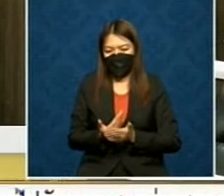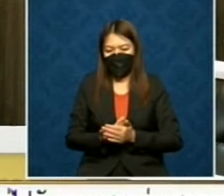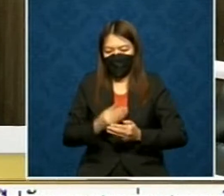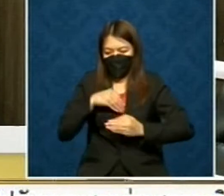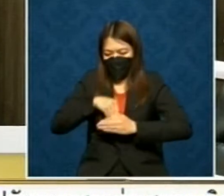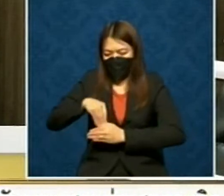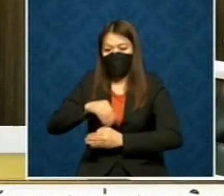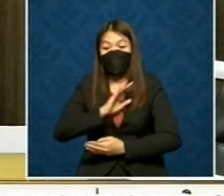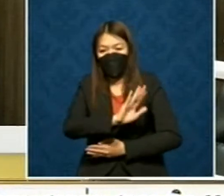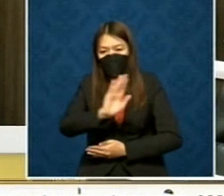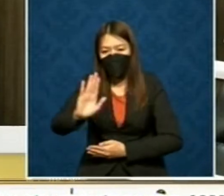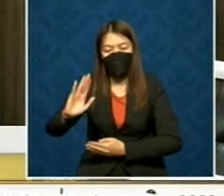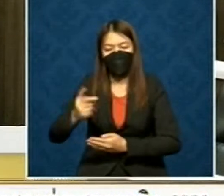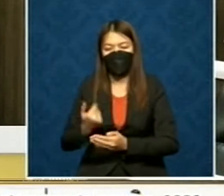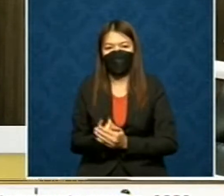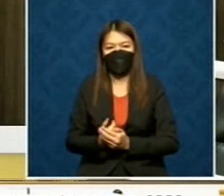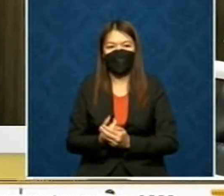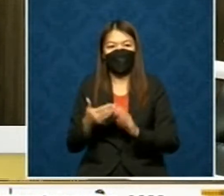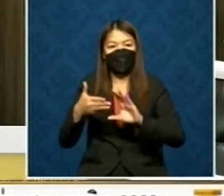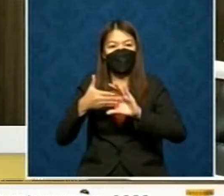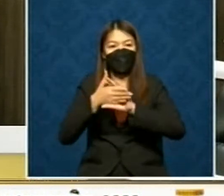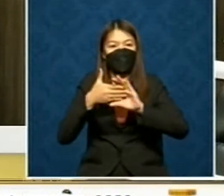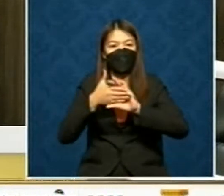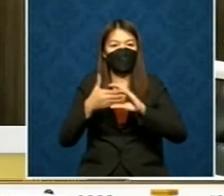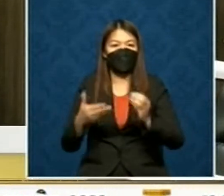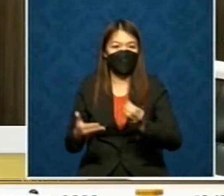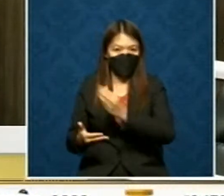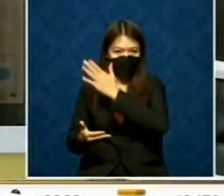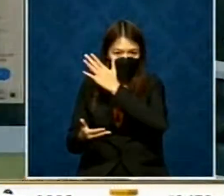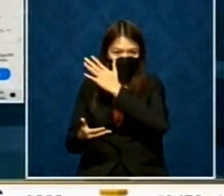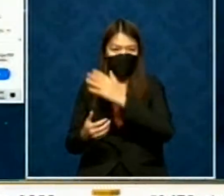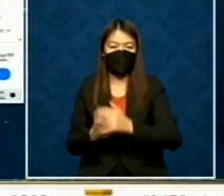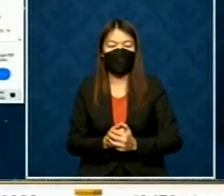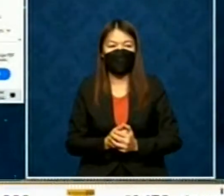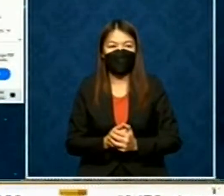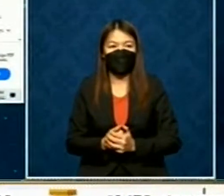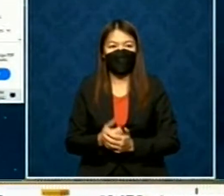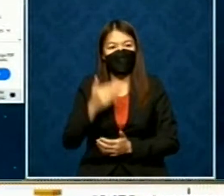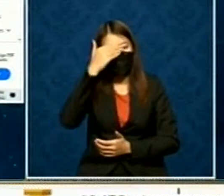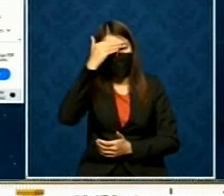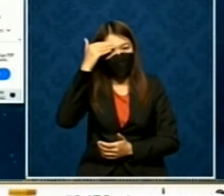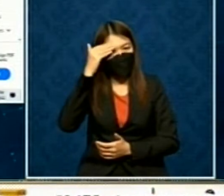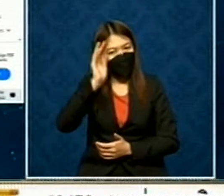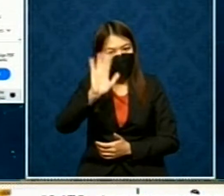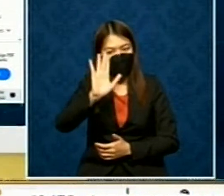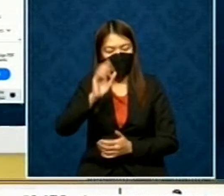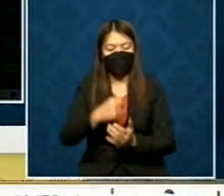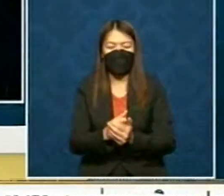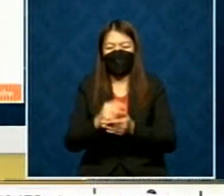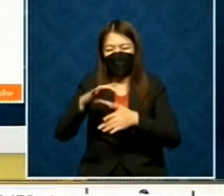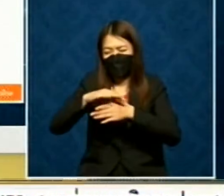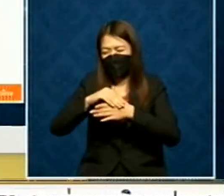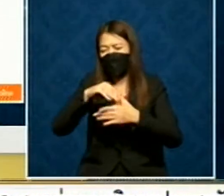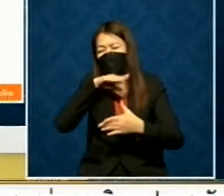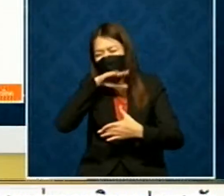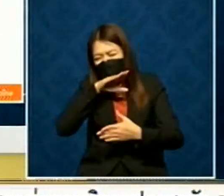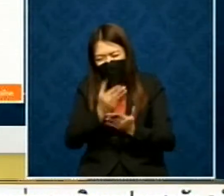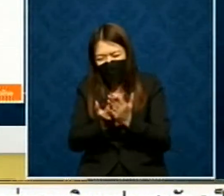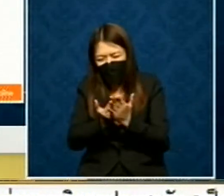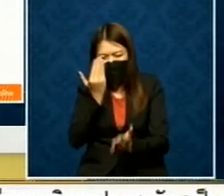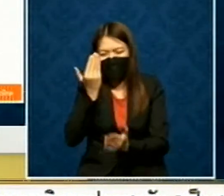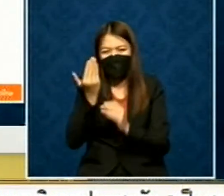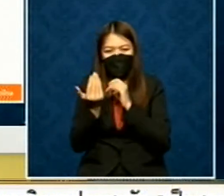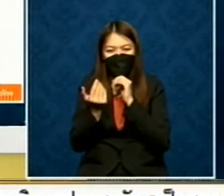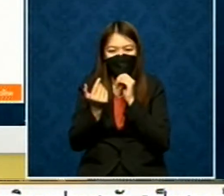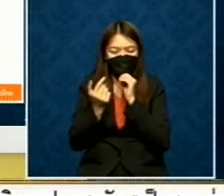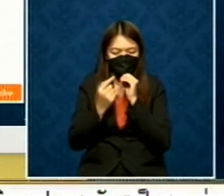preparทําประทานเรายังไม่ลืมเหตุการเนื้อหมูที่แงที่สุในประวติศาต์เริ่ต้นตั้